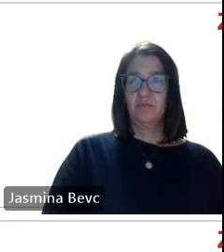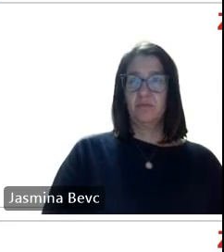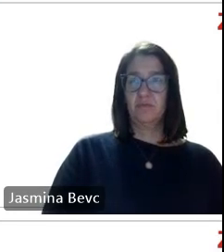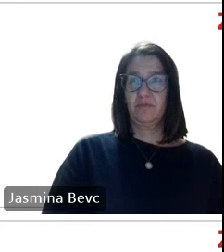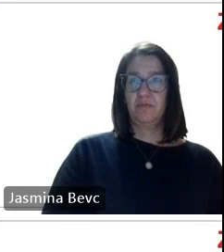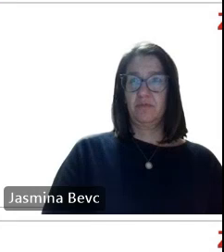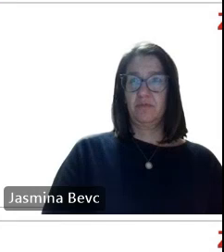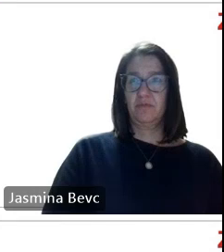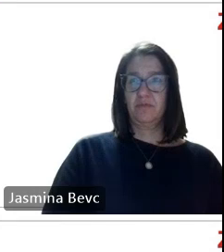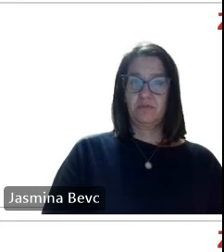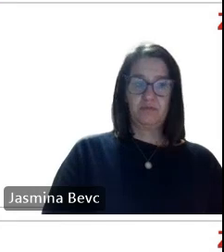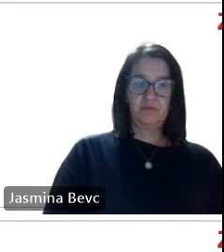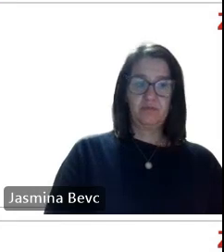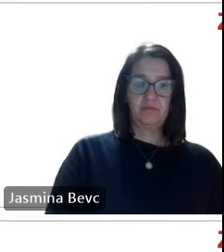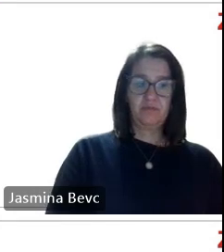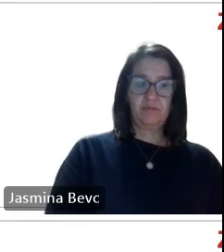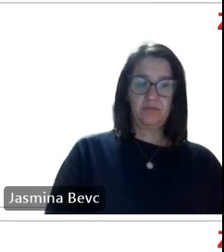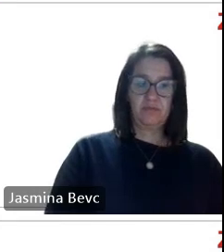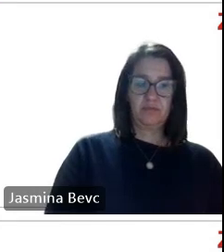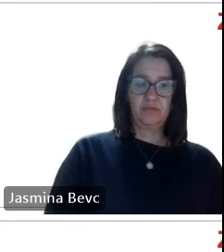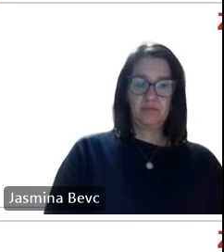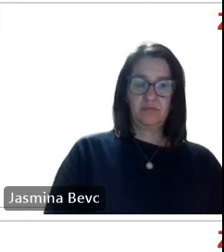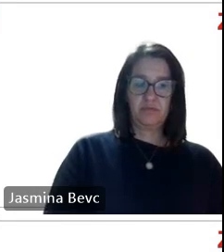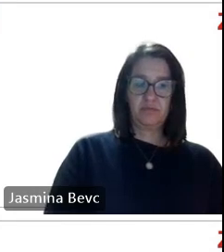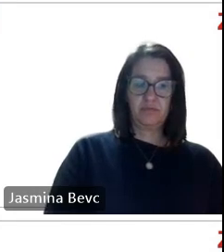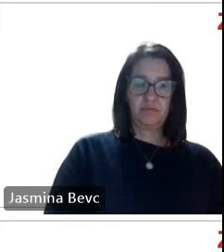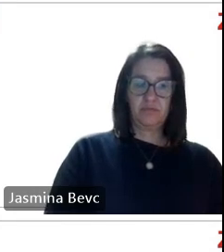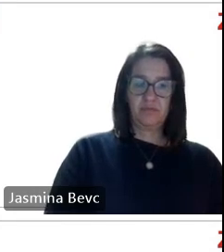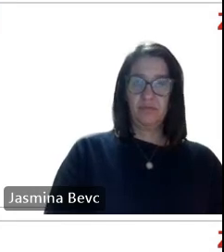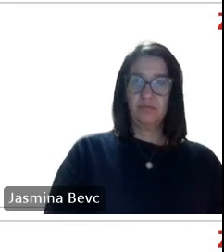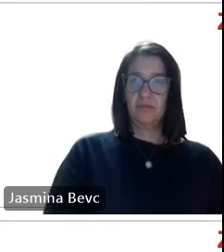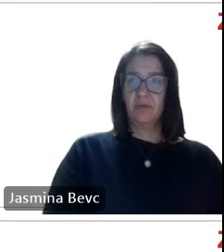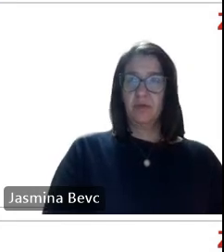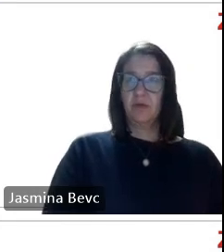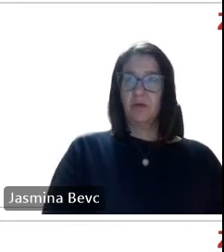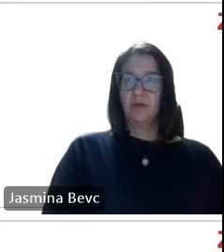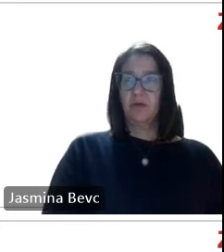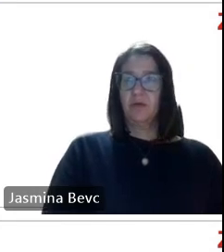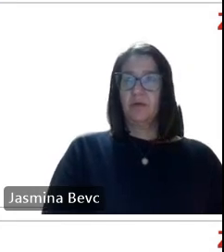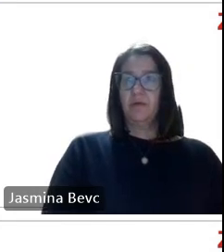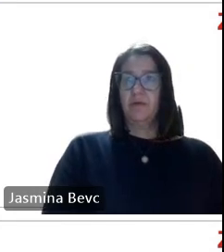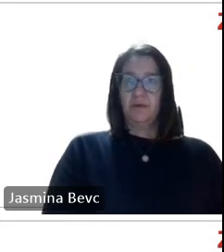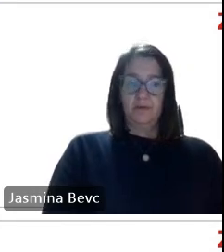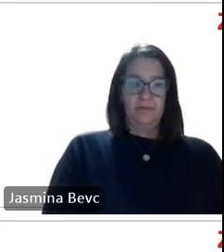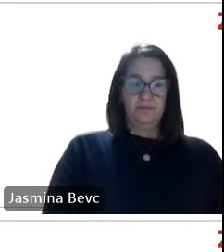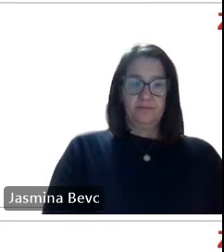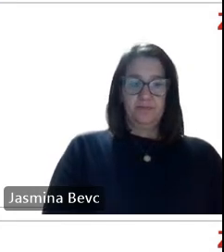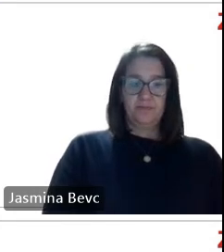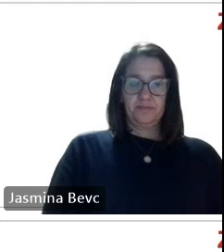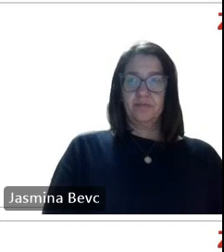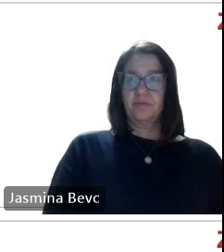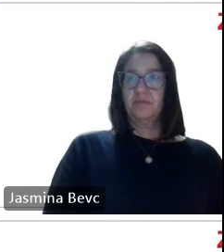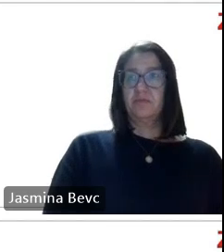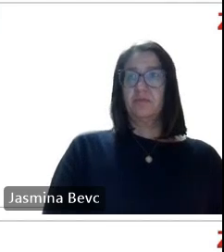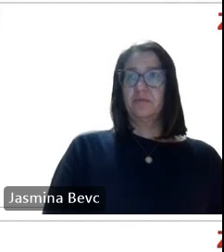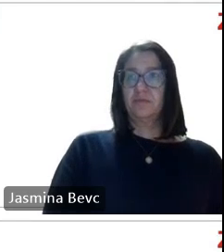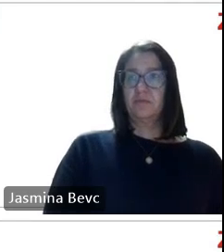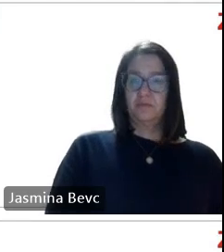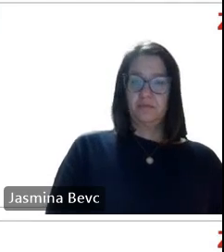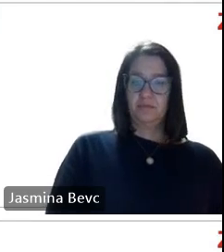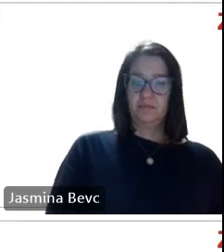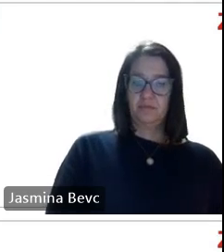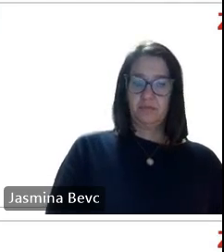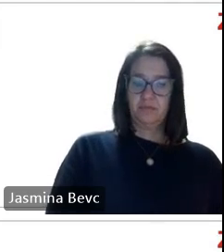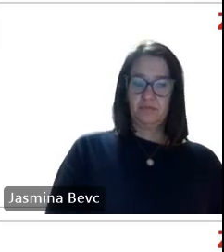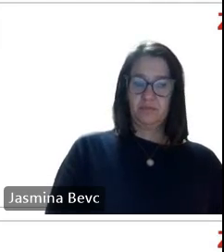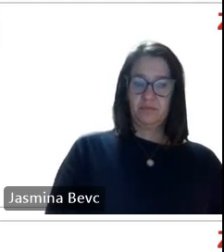jih pripravljamo za vas. Datumi in teme vidite jih na zaslonu, lahko